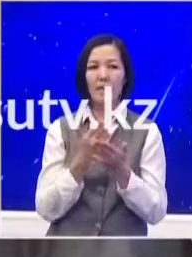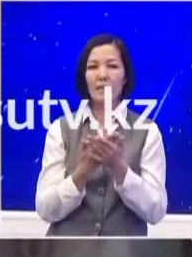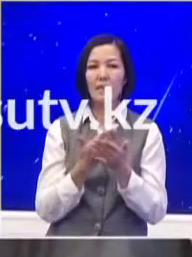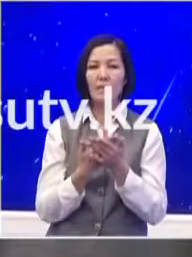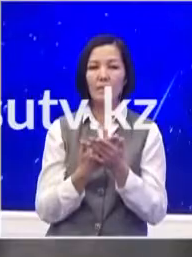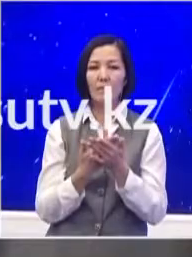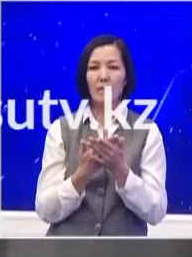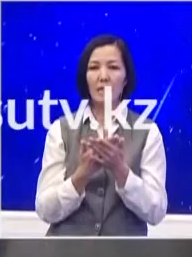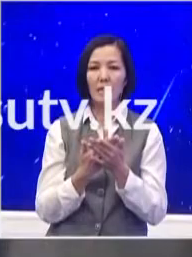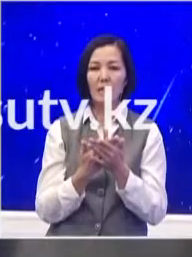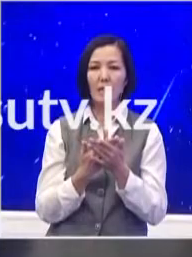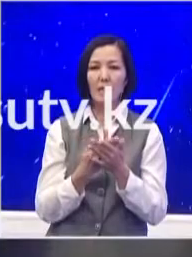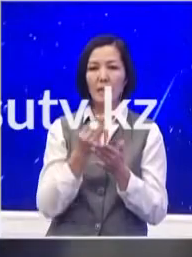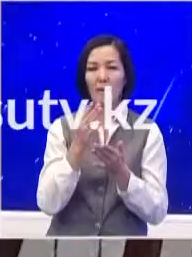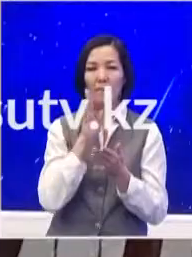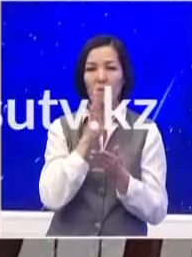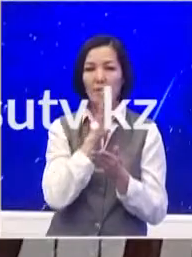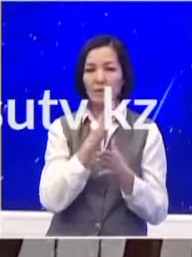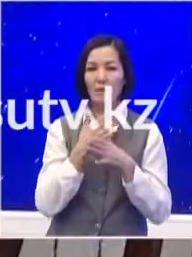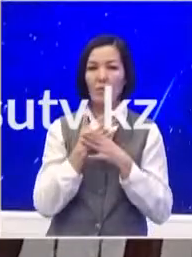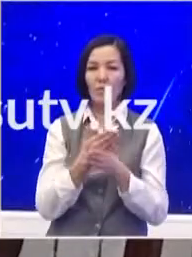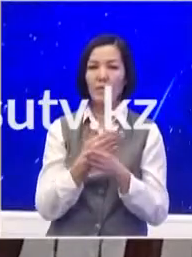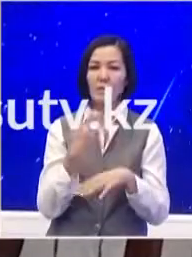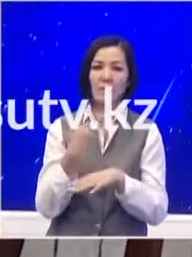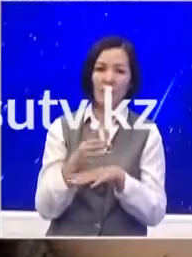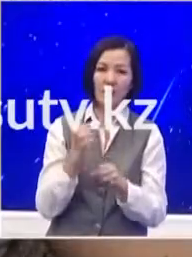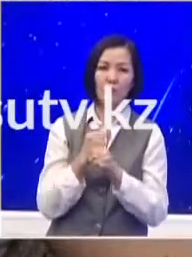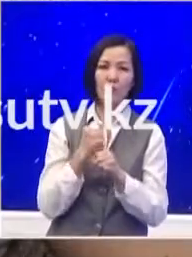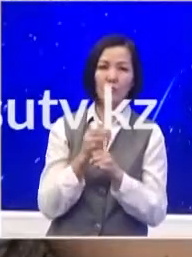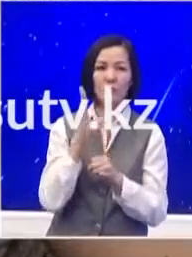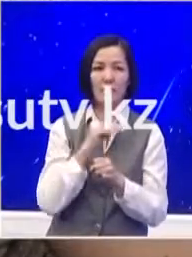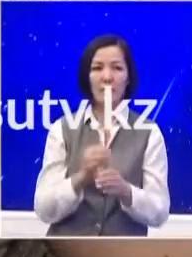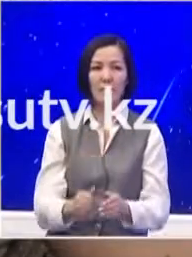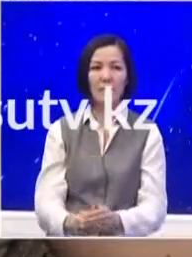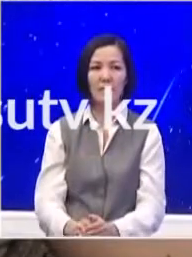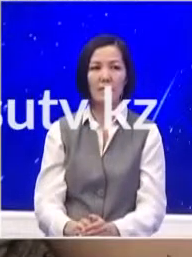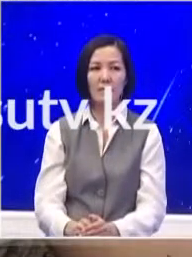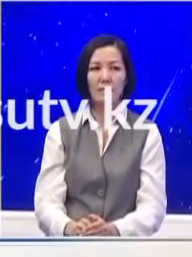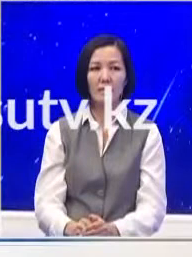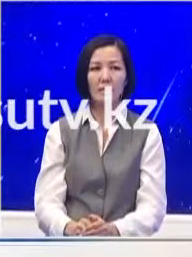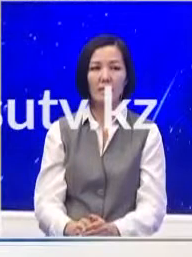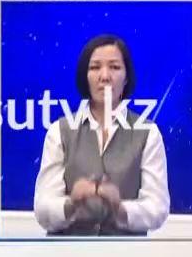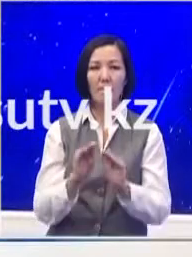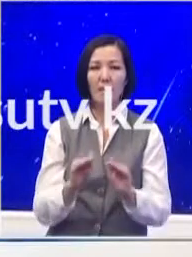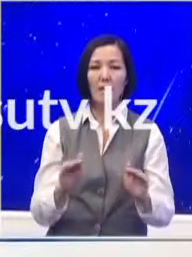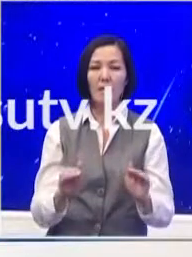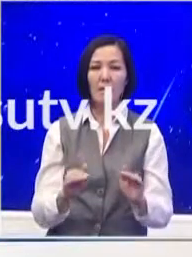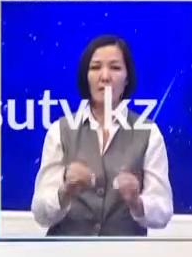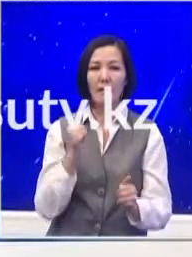көмек етсе, ендігісі түздегі шаруаны қолына алады. Балалардың әрқайсының өзінің міндеті